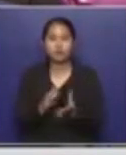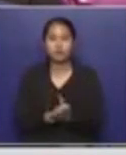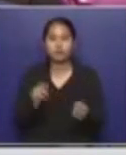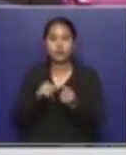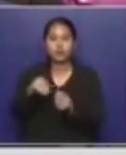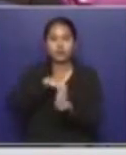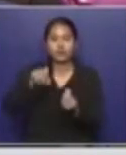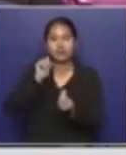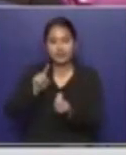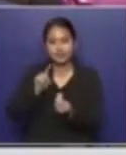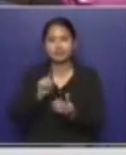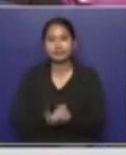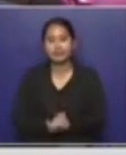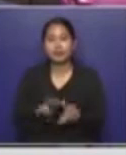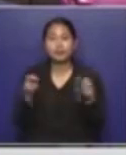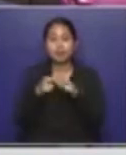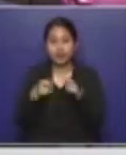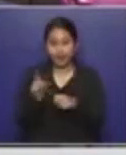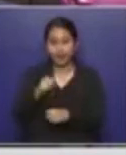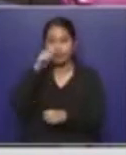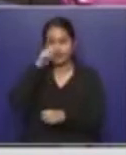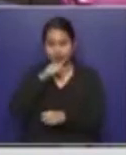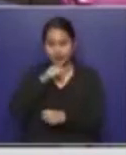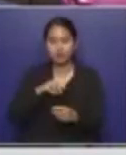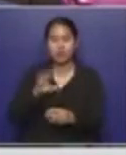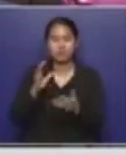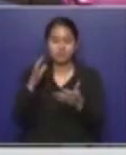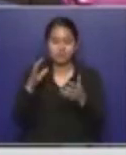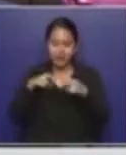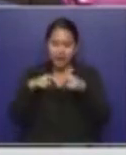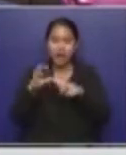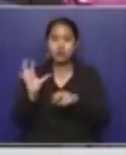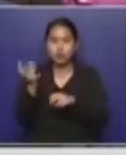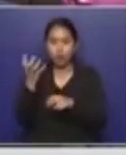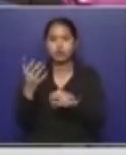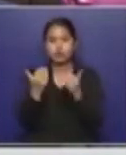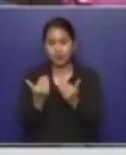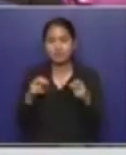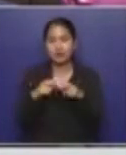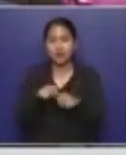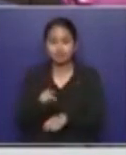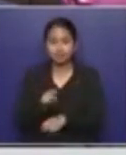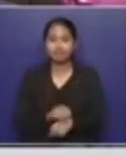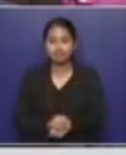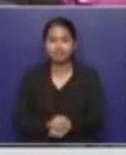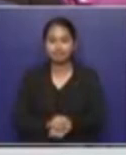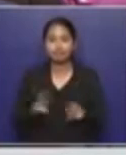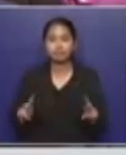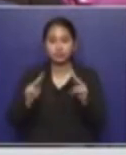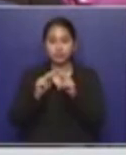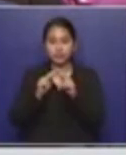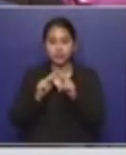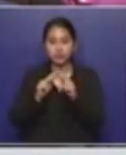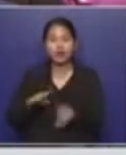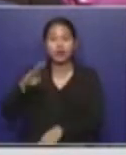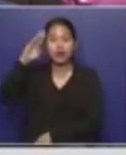จซึ่งเป็นปัญหาที่ประเทศไทยและทั่วโลกกำลังเผชิญอยู่ในส่วนของกระทรวงกลาโหม